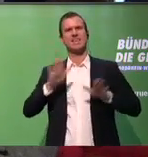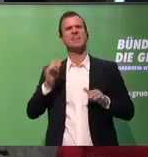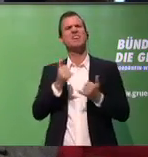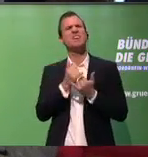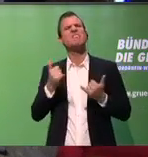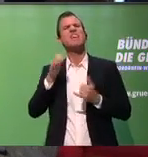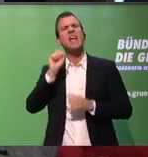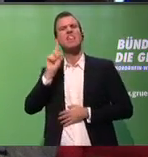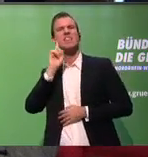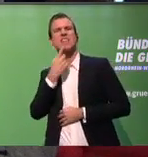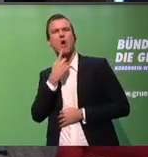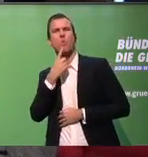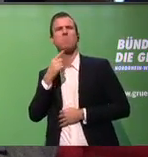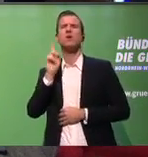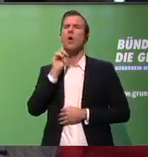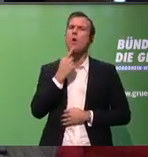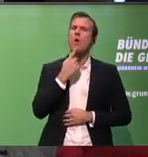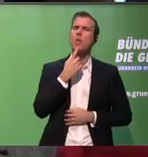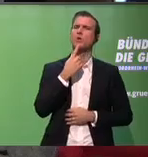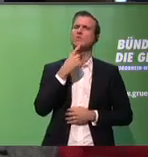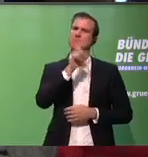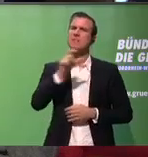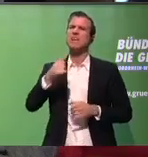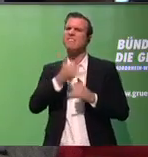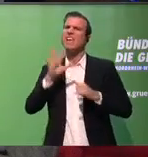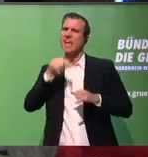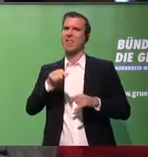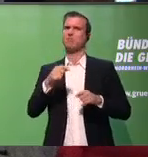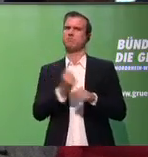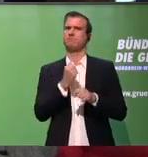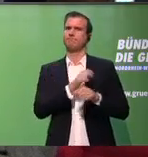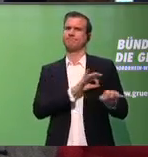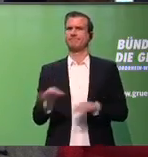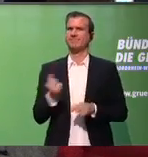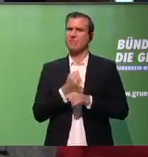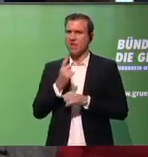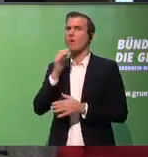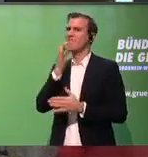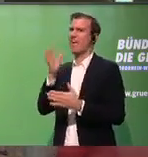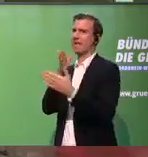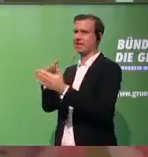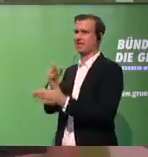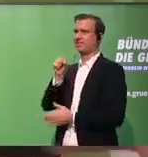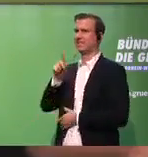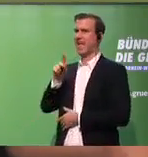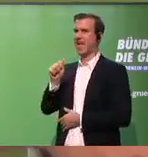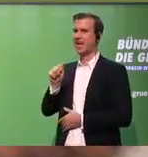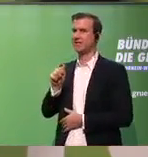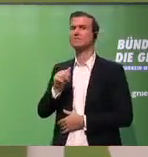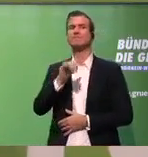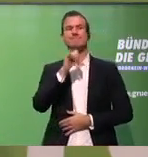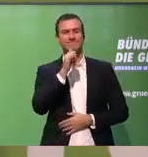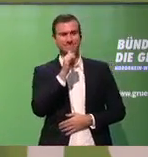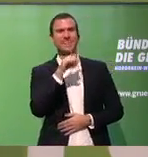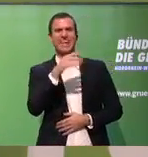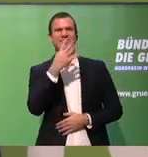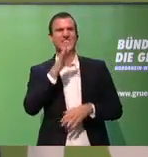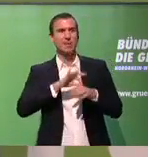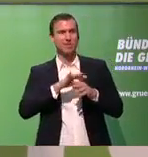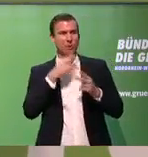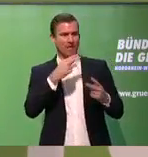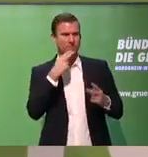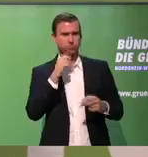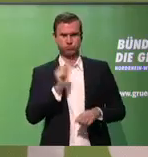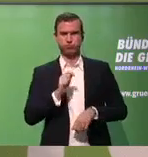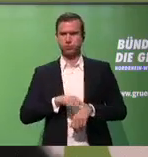können taube, gehörlose Menschen sie ausüben? Die geht nur an dich, die Frage. Ska, das ist jetzt sehr ambitioniert, das in 4 Minuten